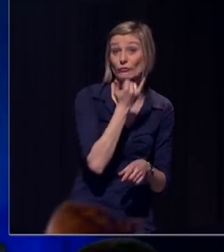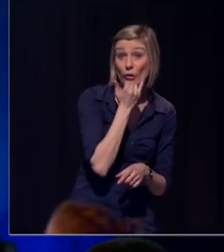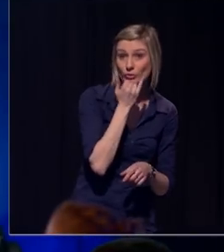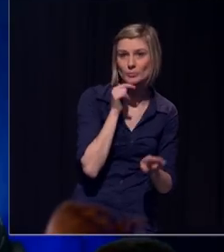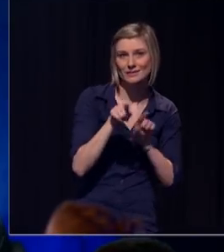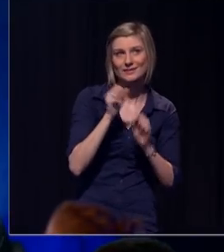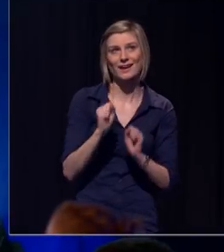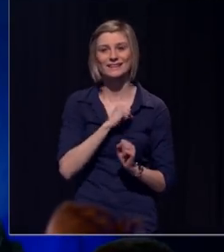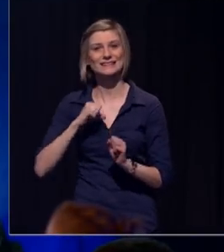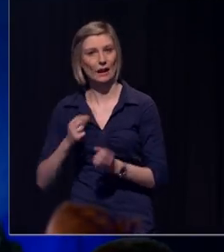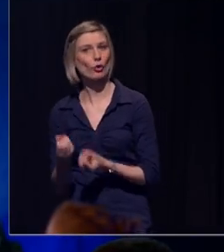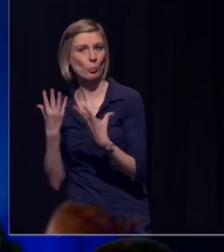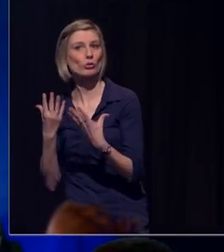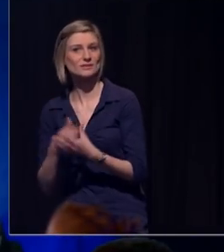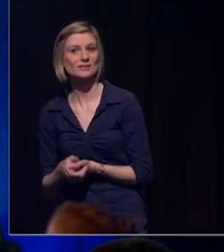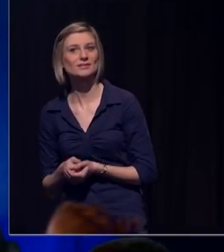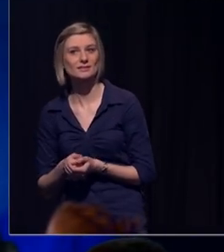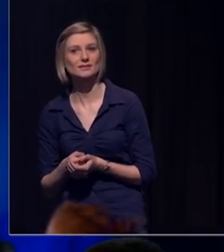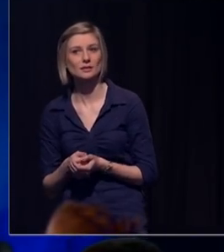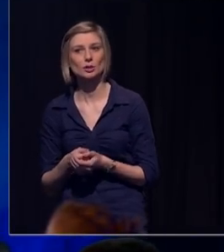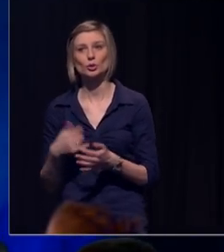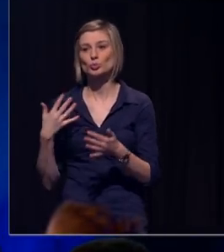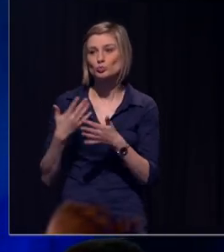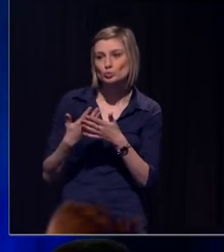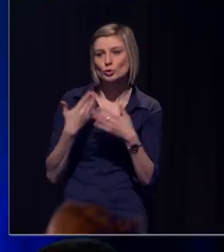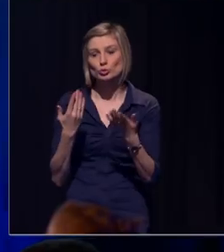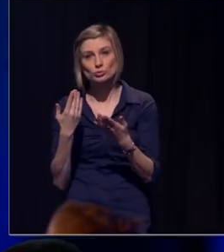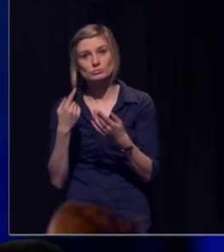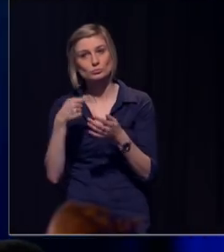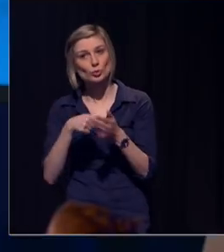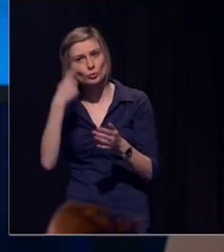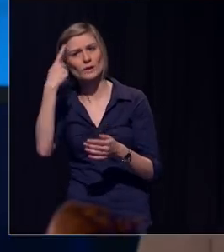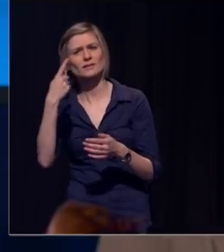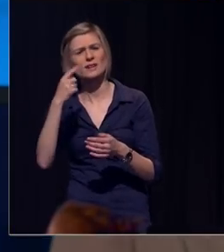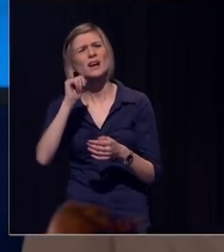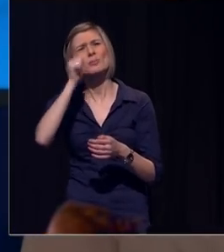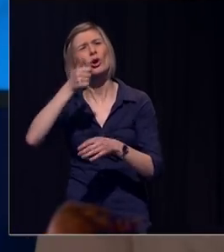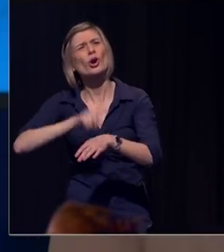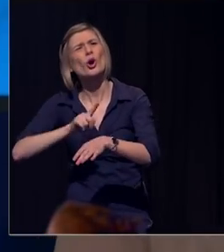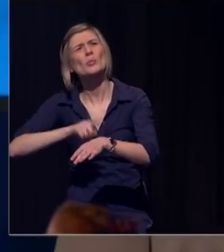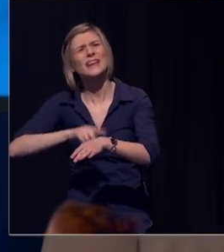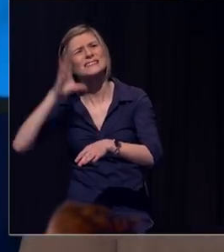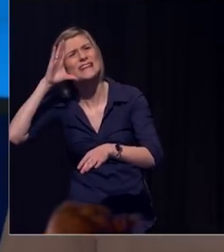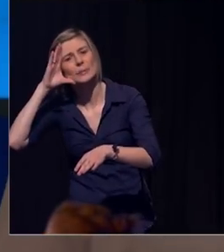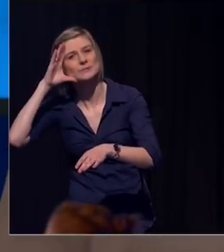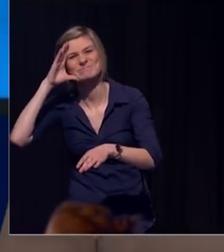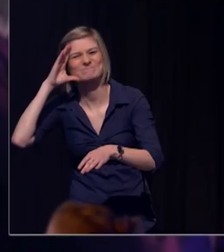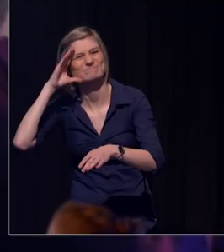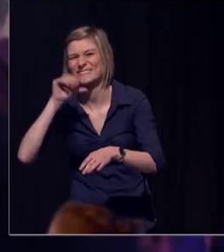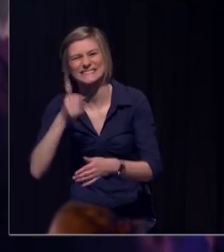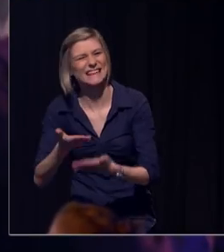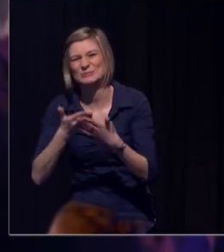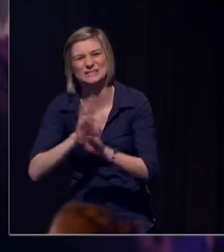een stukje van de oplossing. En ondertussen moet je wel geleerd hebben dat zeggen dat je op tijd zal slapen dat dat niet zal werken.